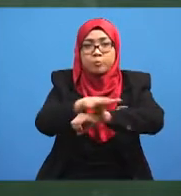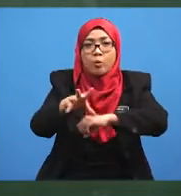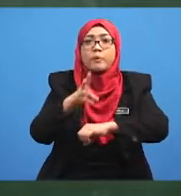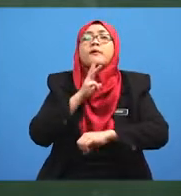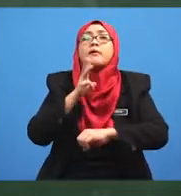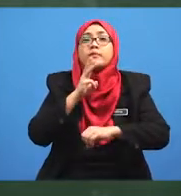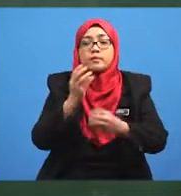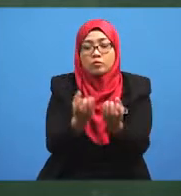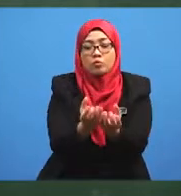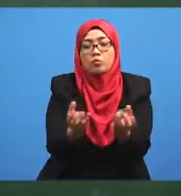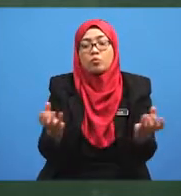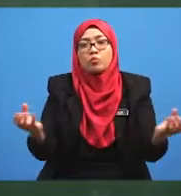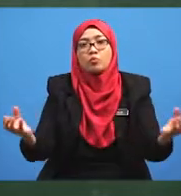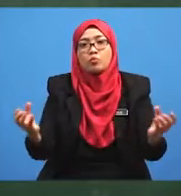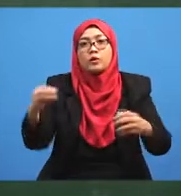tanah?